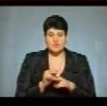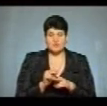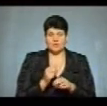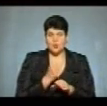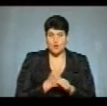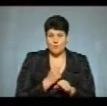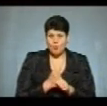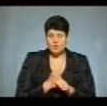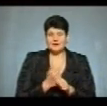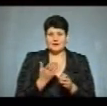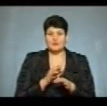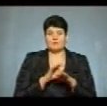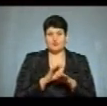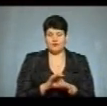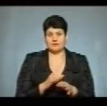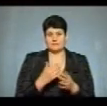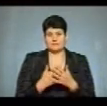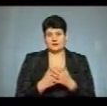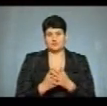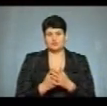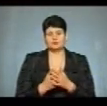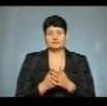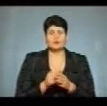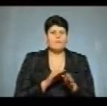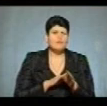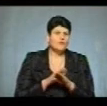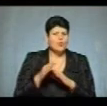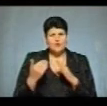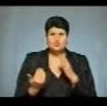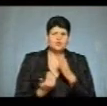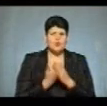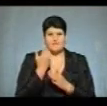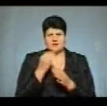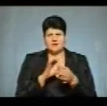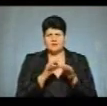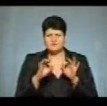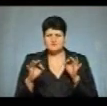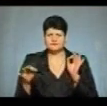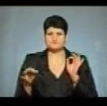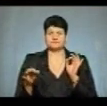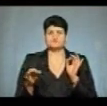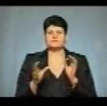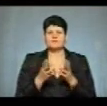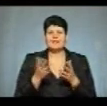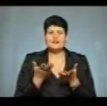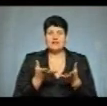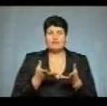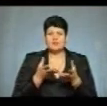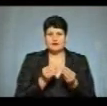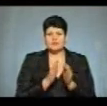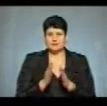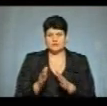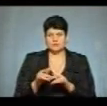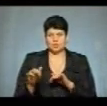ремонтні роботи, які проводять майже там до оновлення основних вузлів і агрегатів, особливо вузлів і агрегатів, які впливають на безпеку руху,